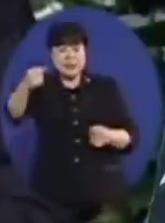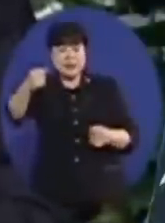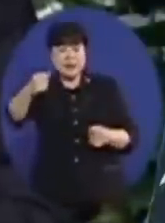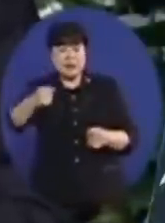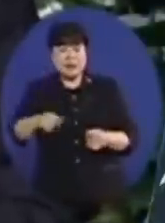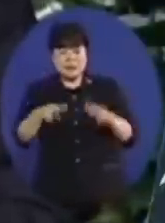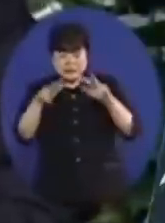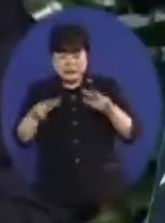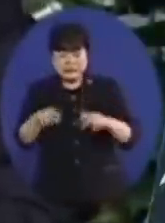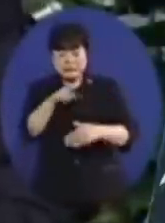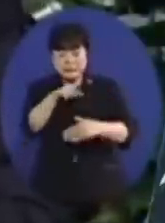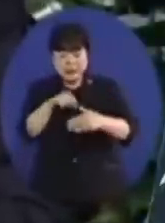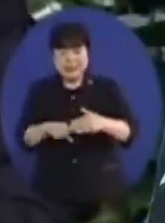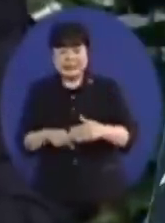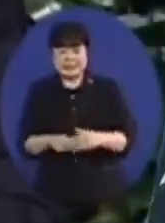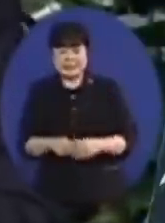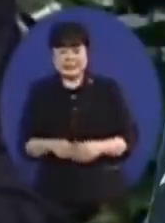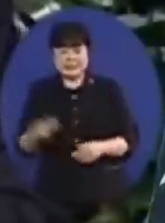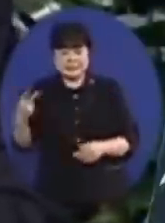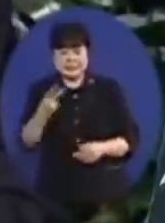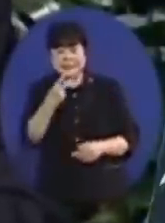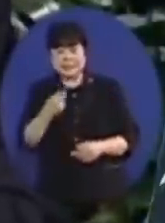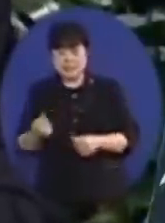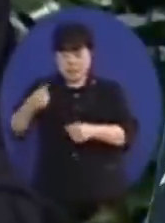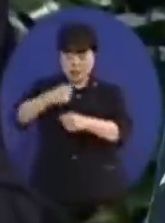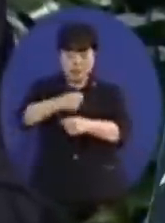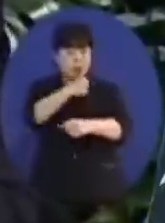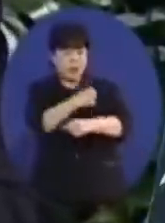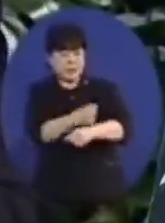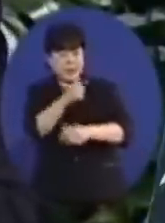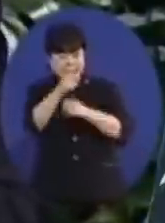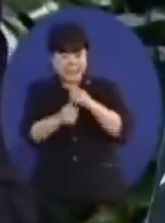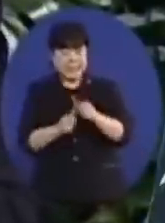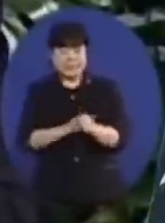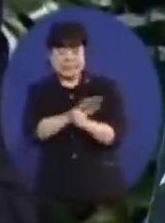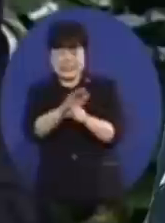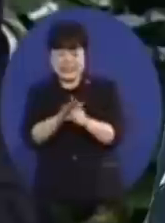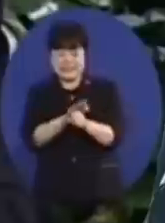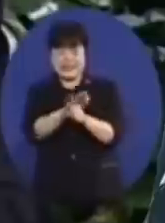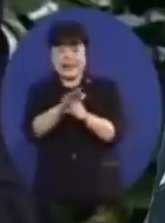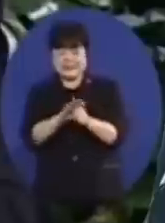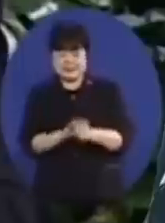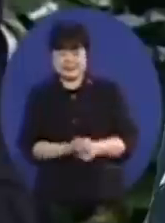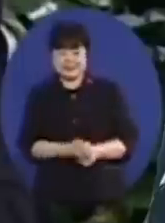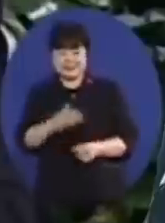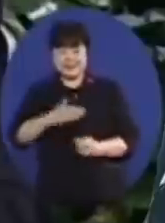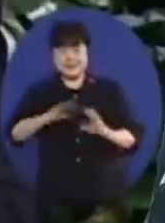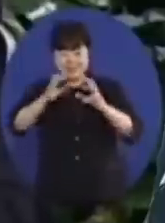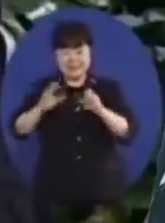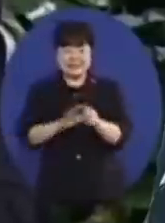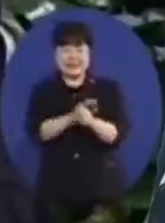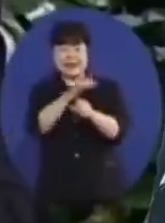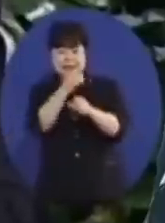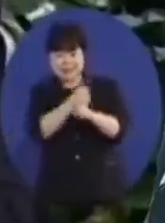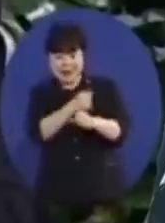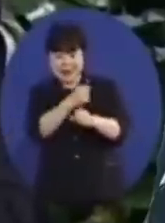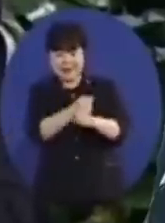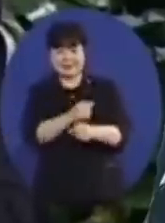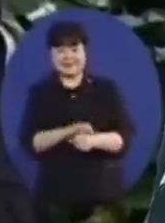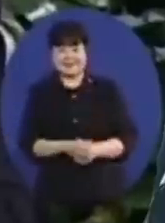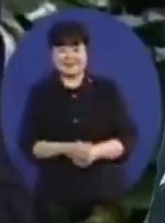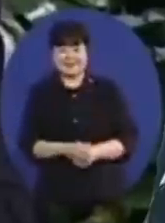찾을 힘이 없으니까 밖에서 이런 국도 안에서 찾자 하나님을 사랑하자 나라를 사랑하자